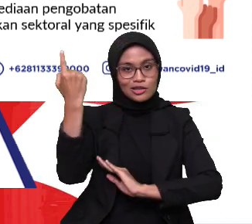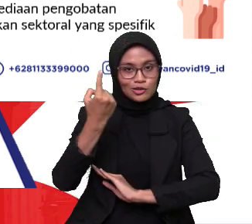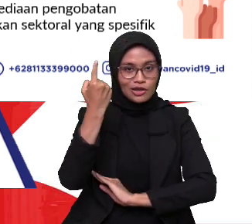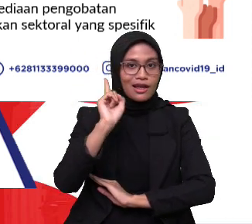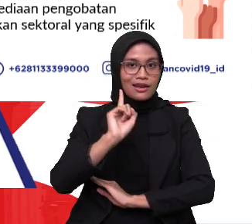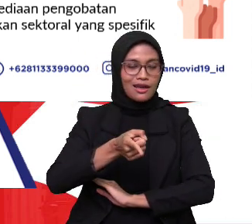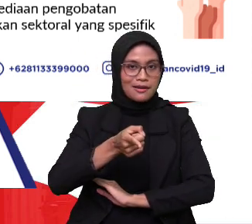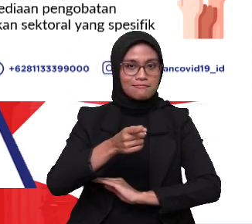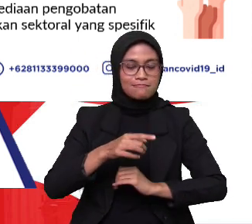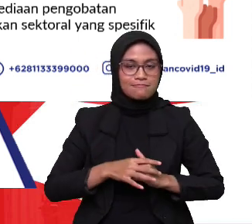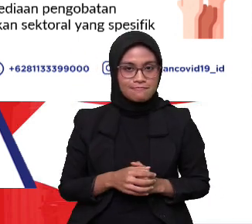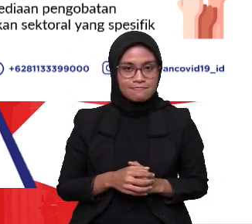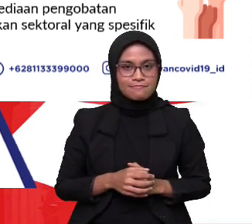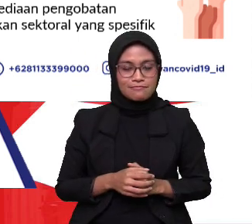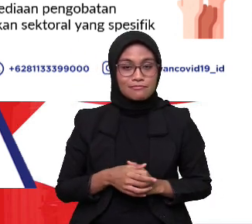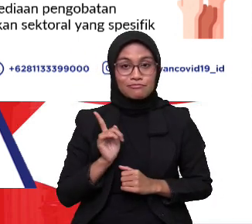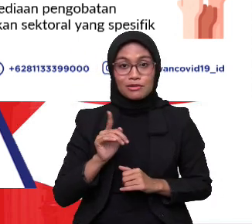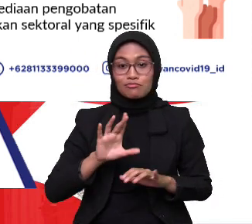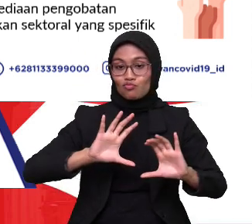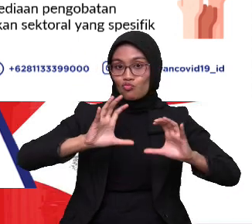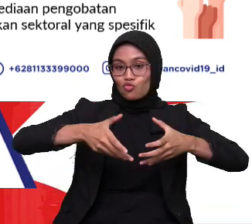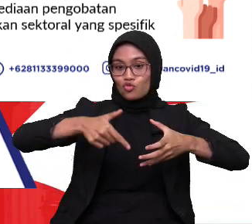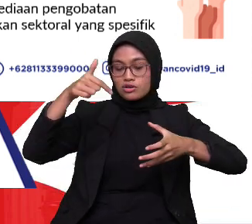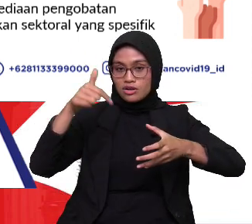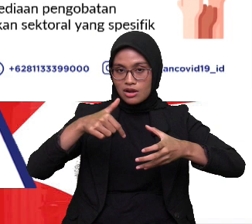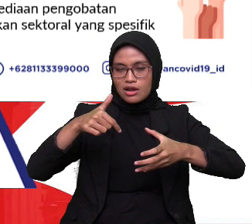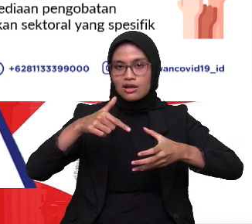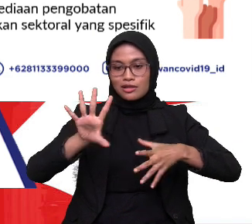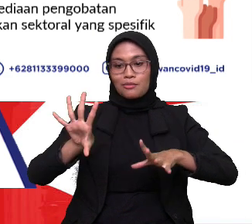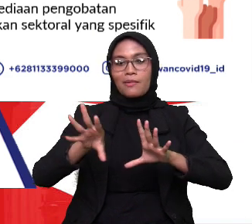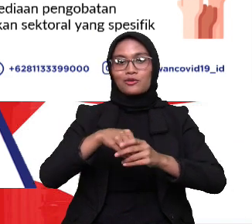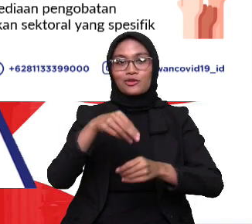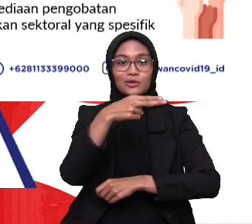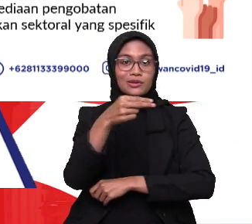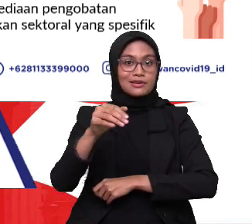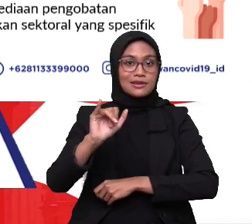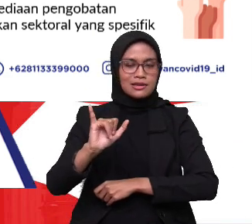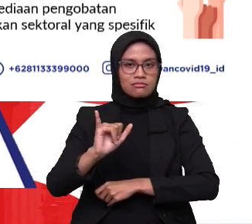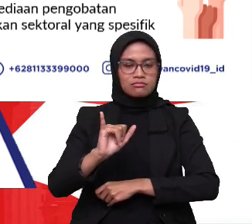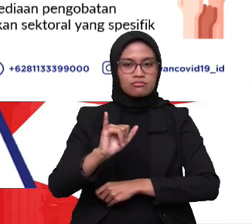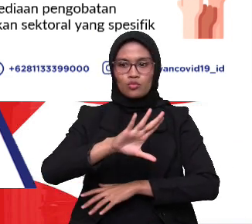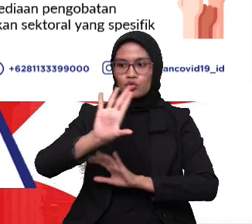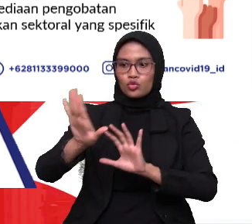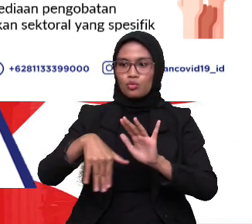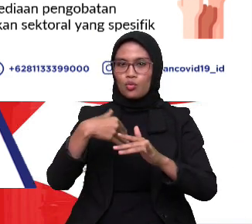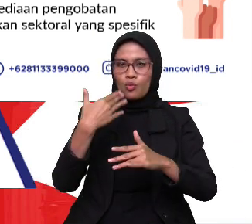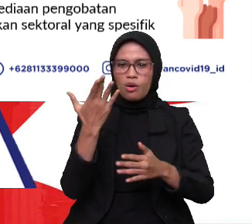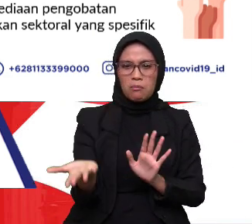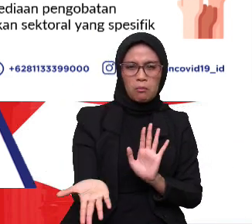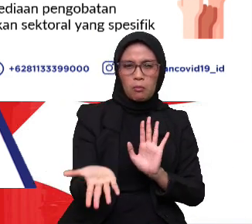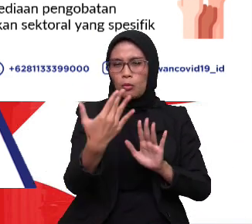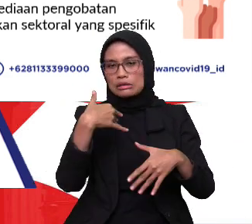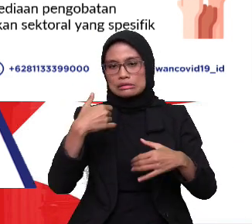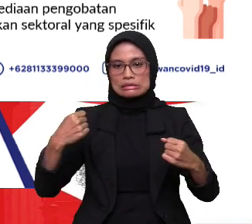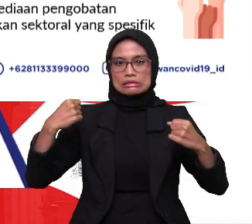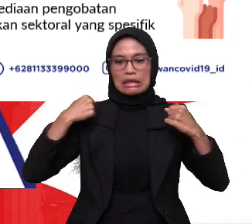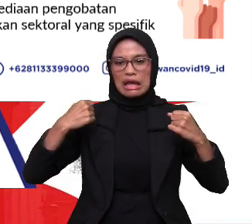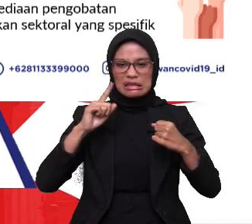hal ini mengingat secara global termasuk Indonesia masih belum sepenuhnya pulih dari coffee 19